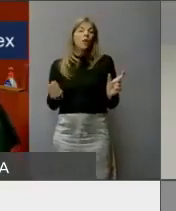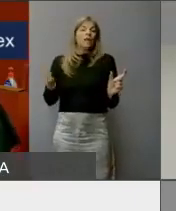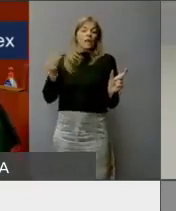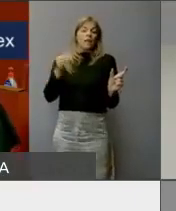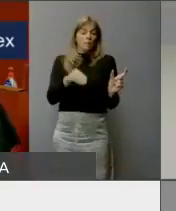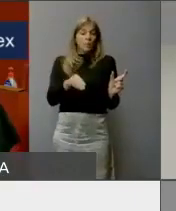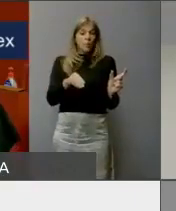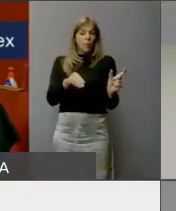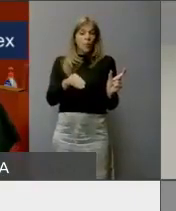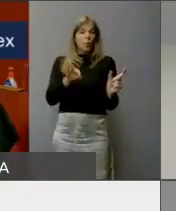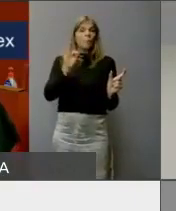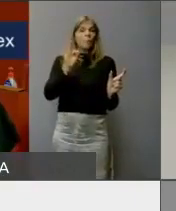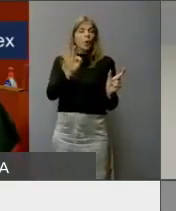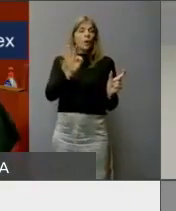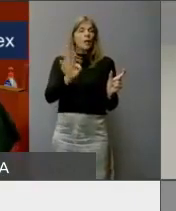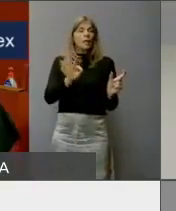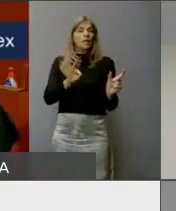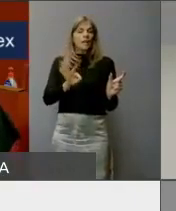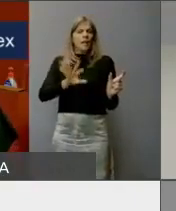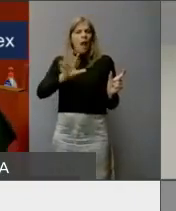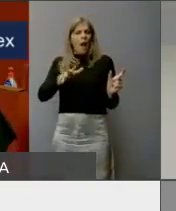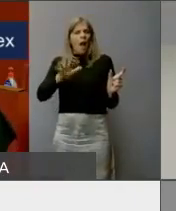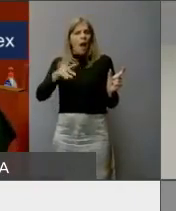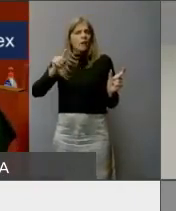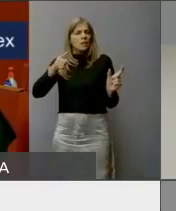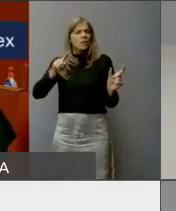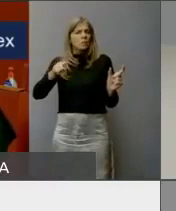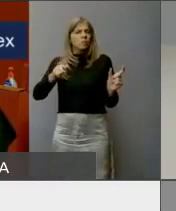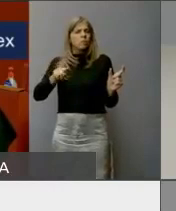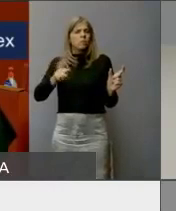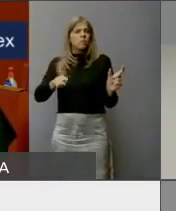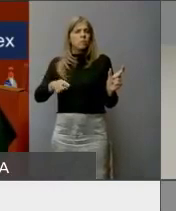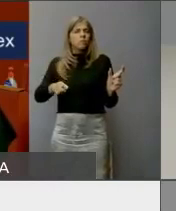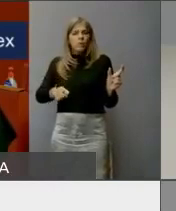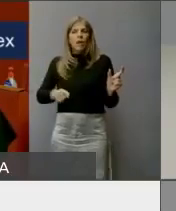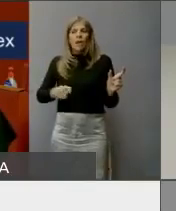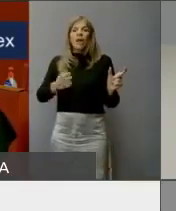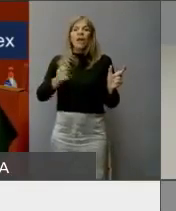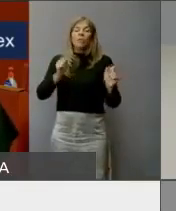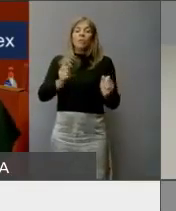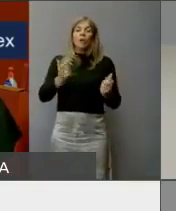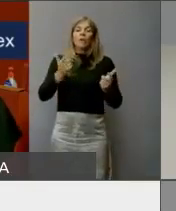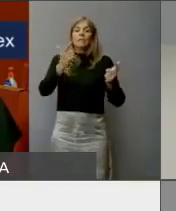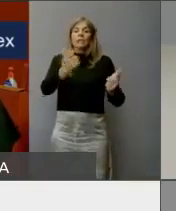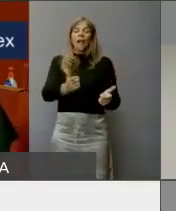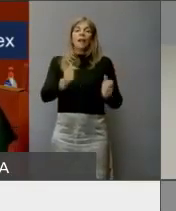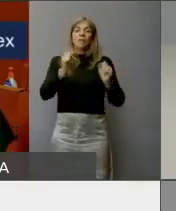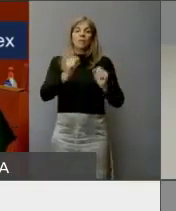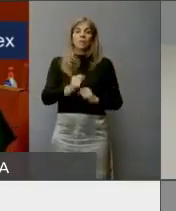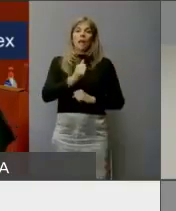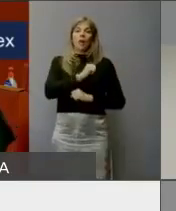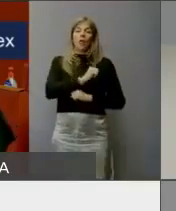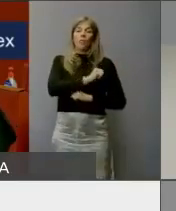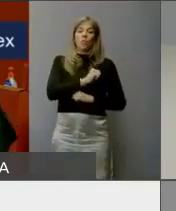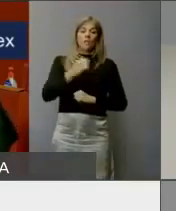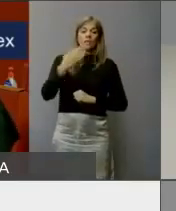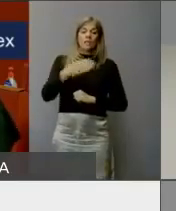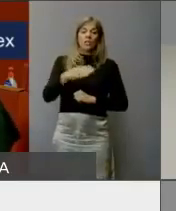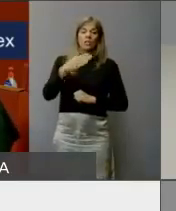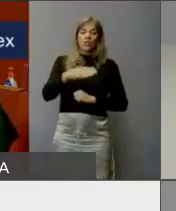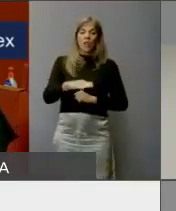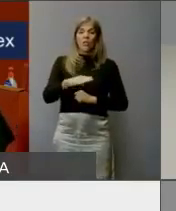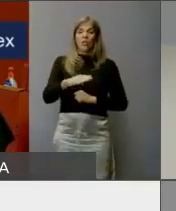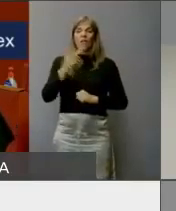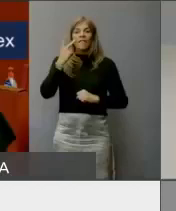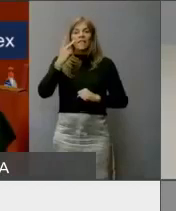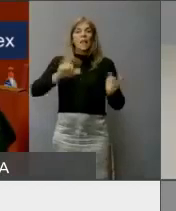criteri di selezioni che permettono al comune di genova e andare a parità di isee andare a vedere chi c'è